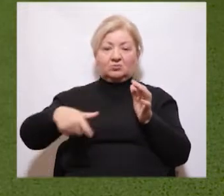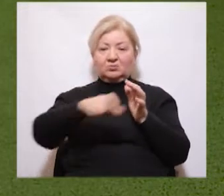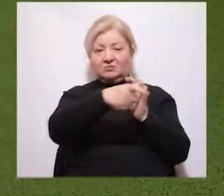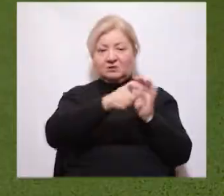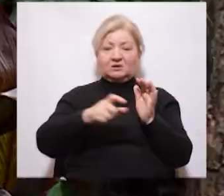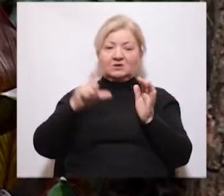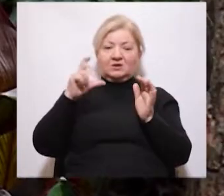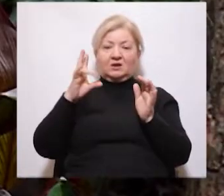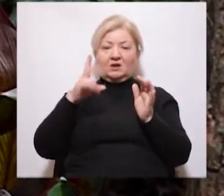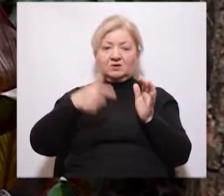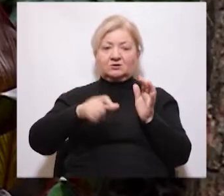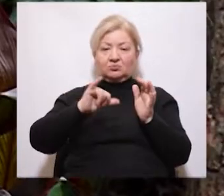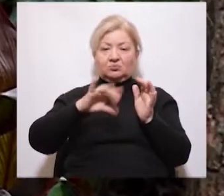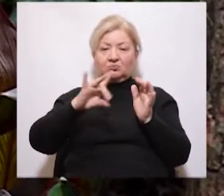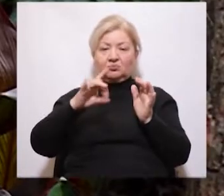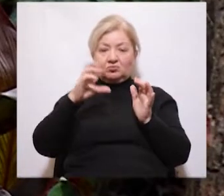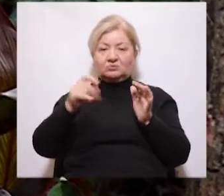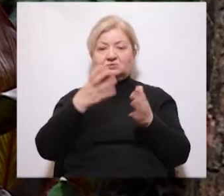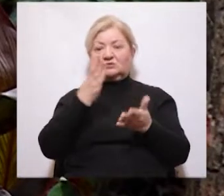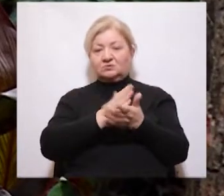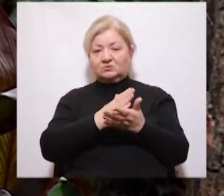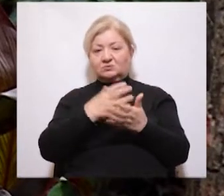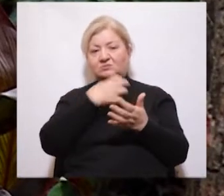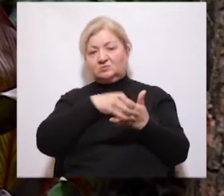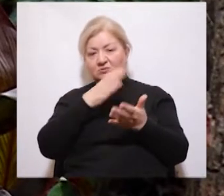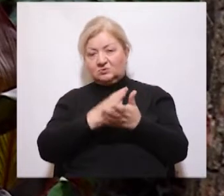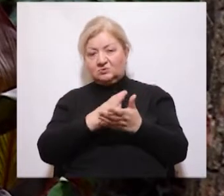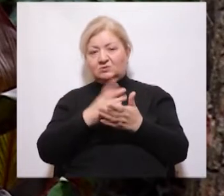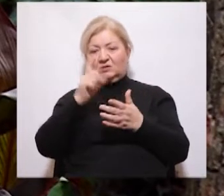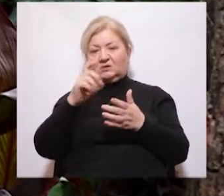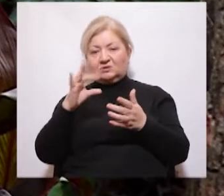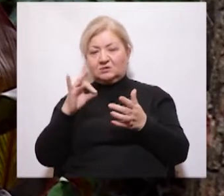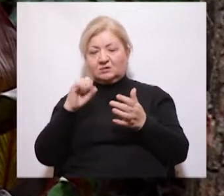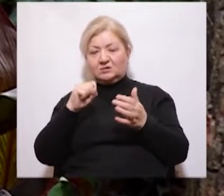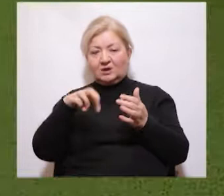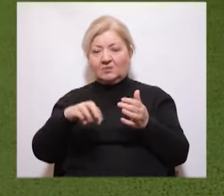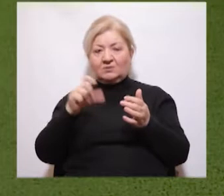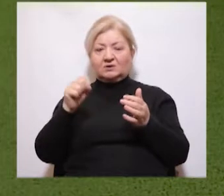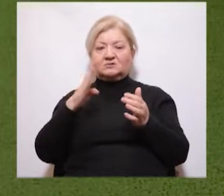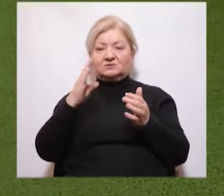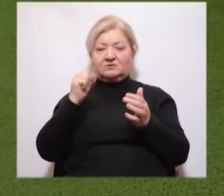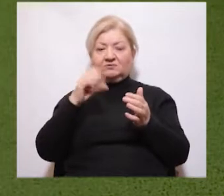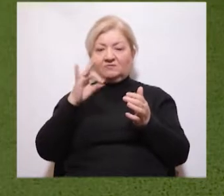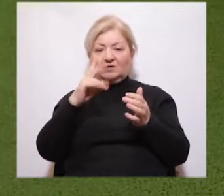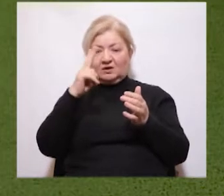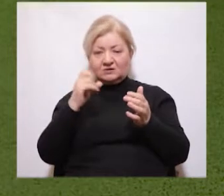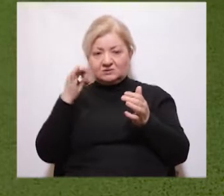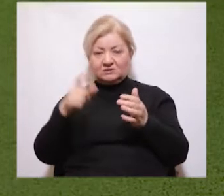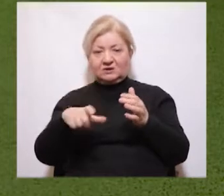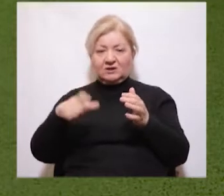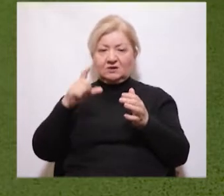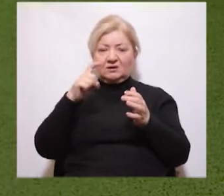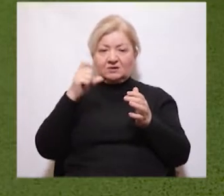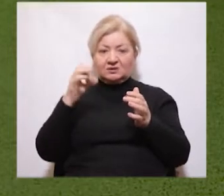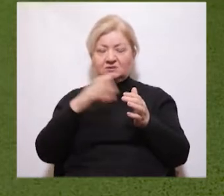მდინარე ენგურზე. ასევე მნიშვნელოვანი ჰესები არის შინვალჰესი, ვარციხეჰესი, ხრამჰესი და ასე შემდეგ.